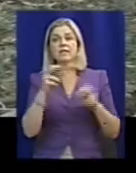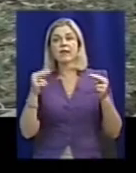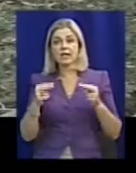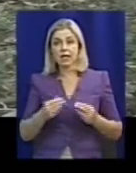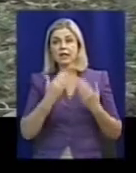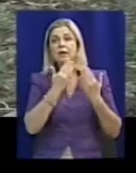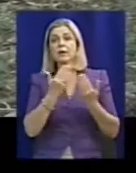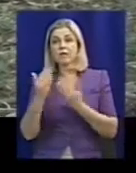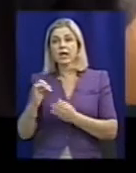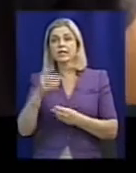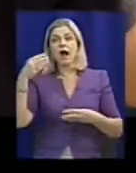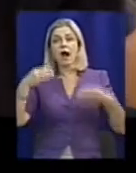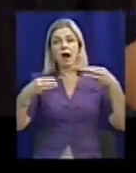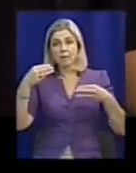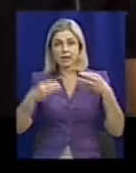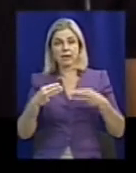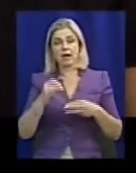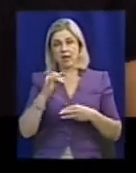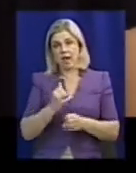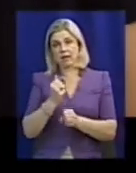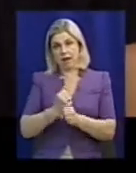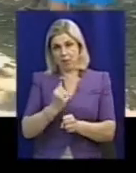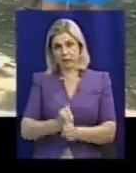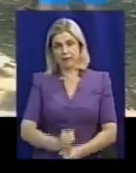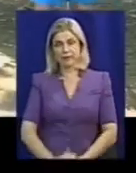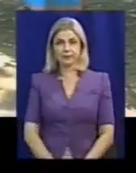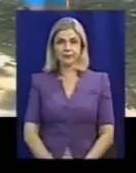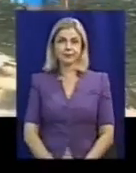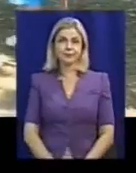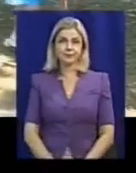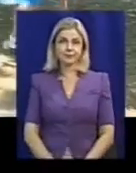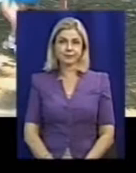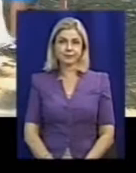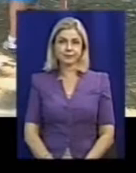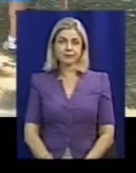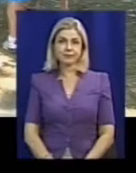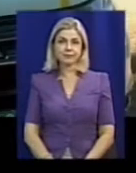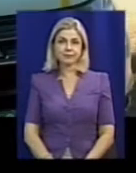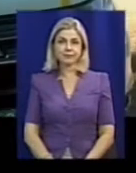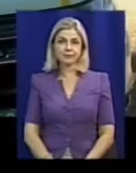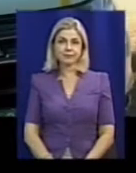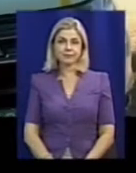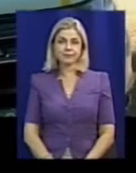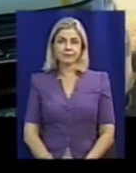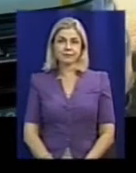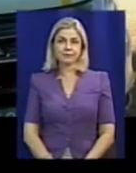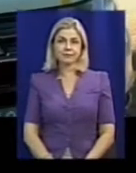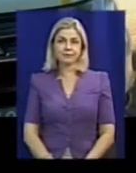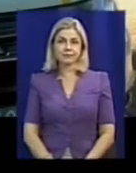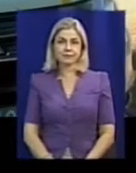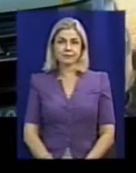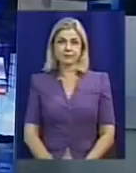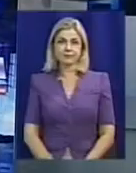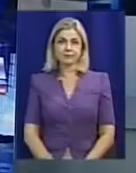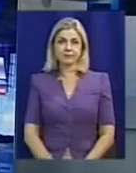Відео з камер спостереження вилучили там, опрацьовують. Євгенія Голубова, Артем Поліїбов, телевізійні новини Миколаївщини.